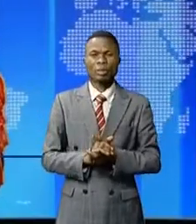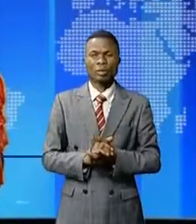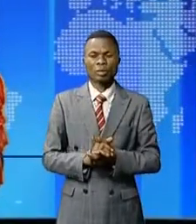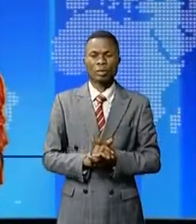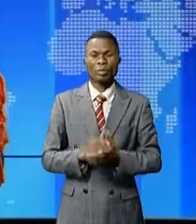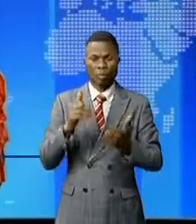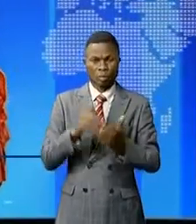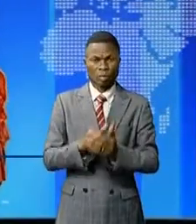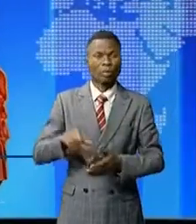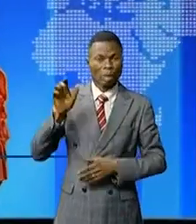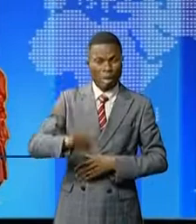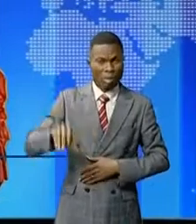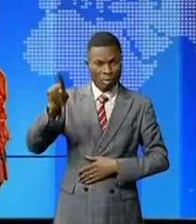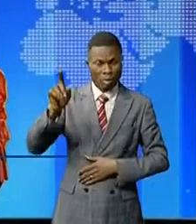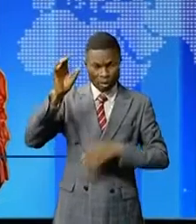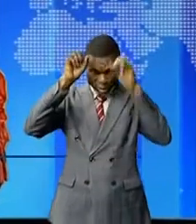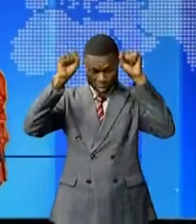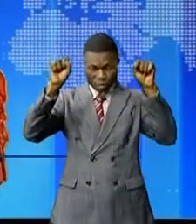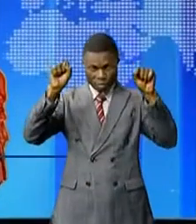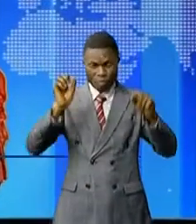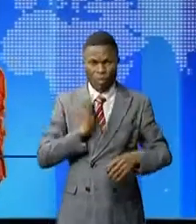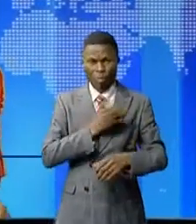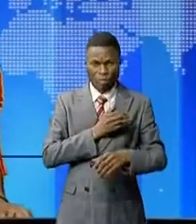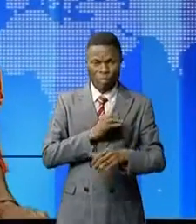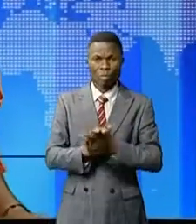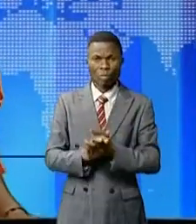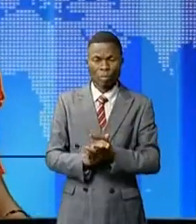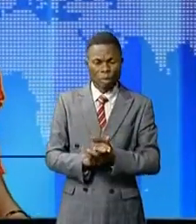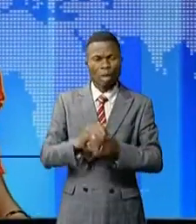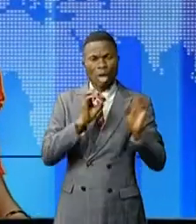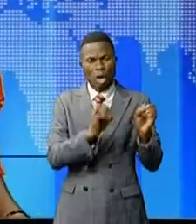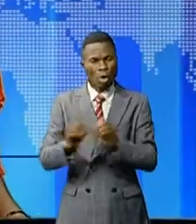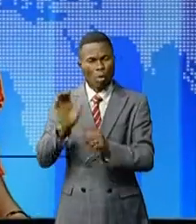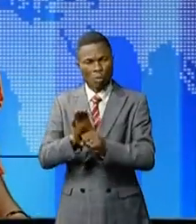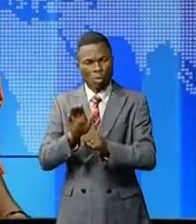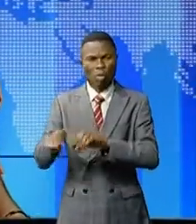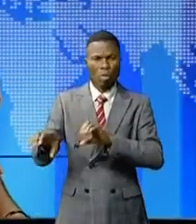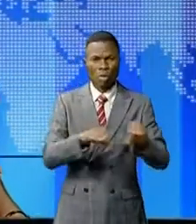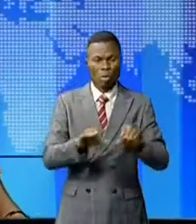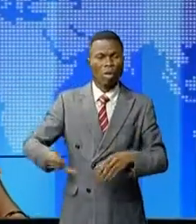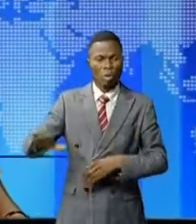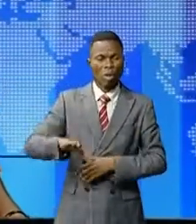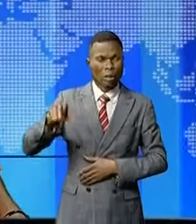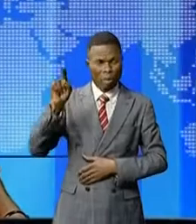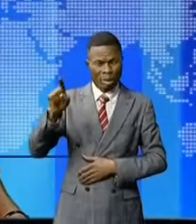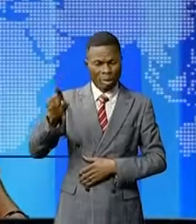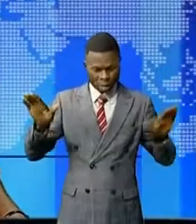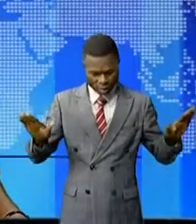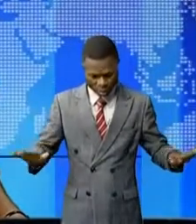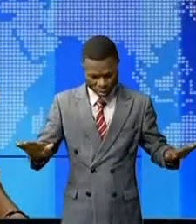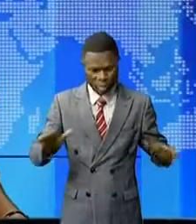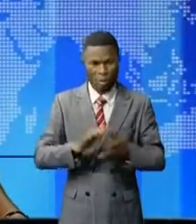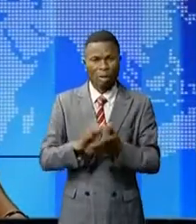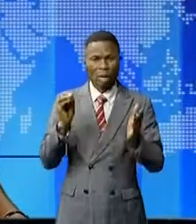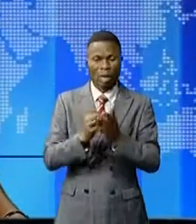Restons toujours à Abu Dhabi. Le président de la République a déployé plusieurs autres activités aux Émirats Arabes Unis. Il